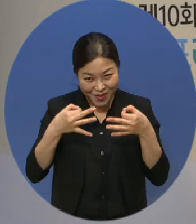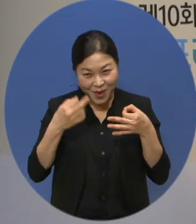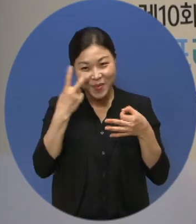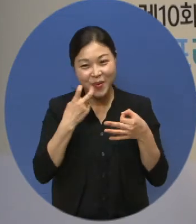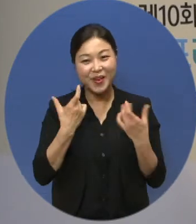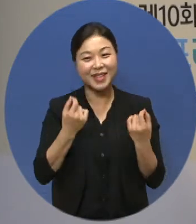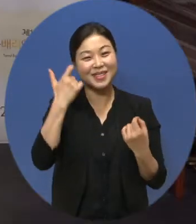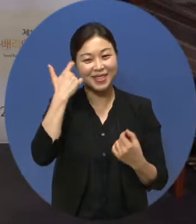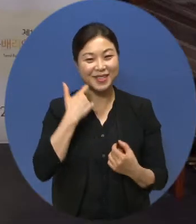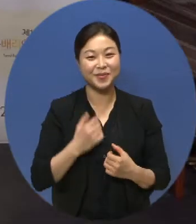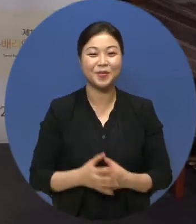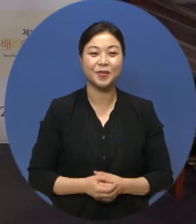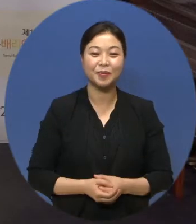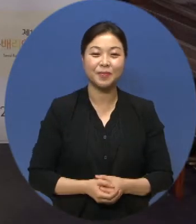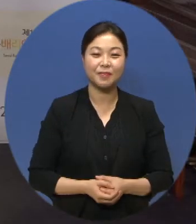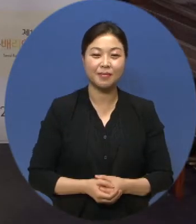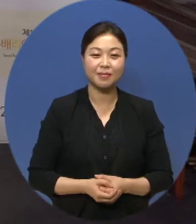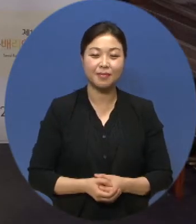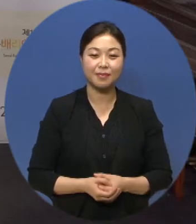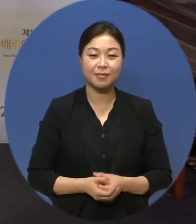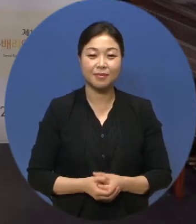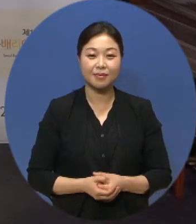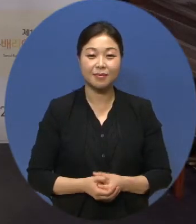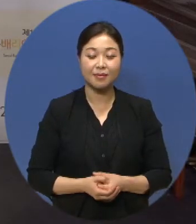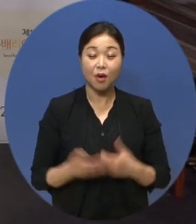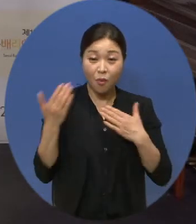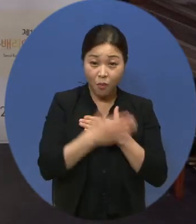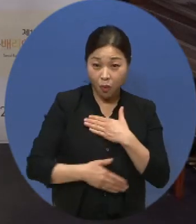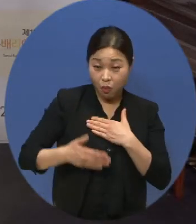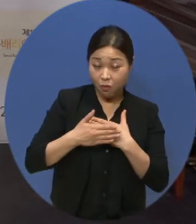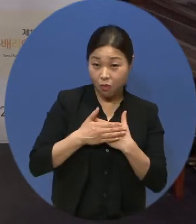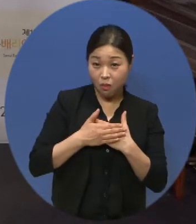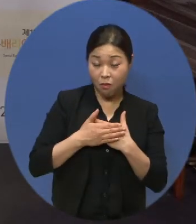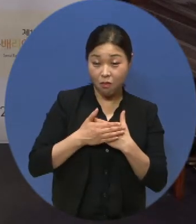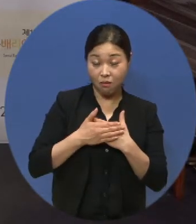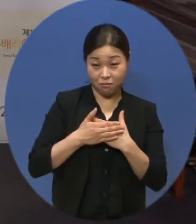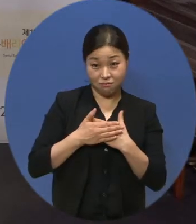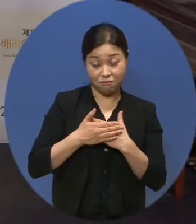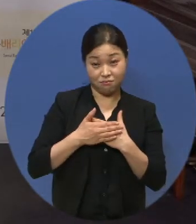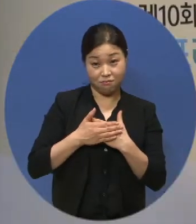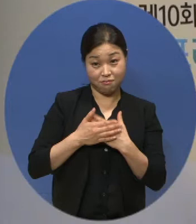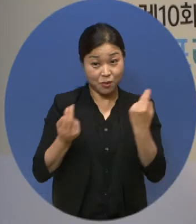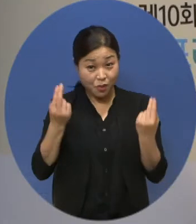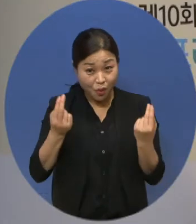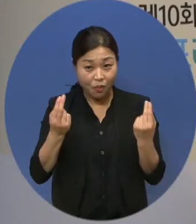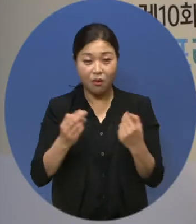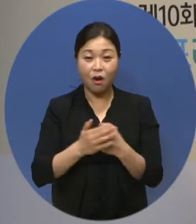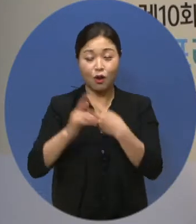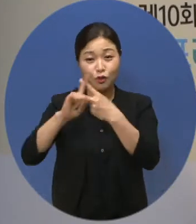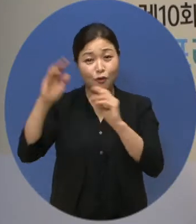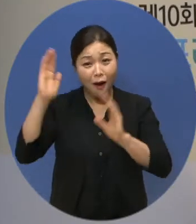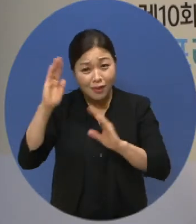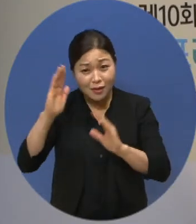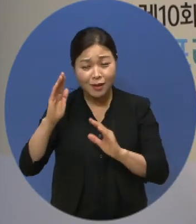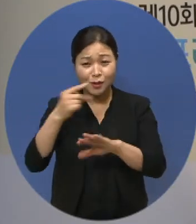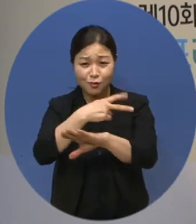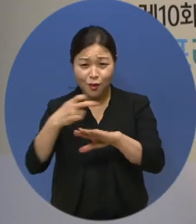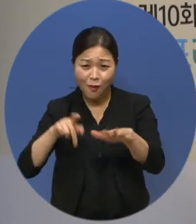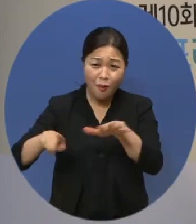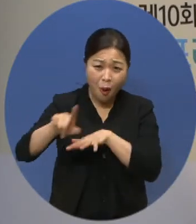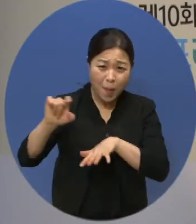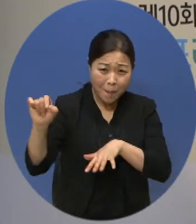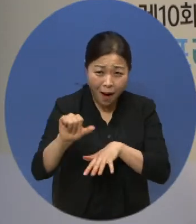생각이 드는데요. 사실 신체적인 조건에 따르면 중학생이 훨씬 수영에서